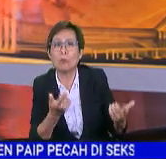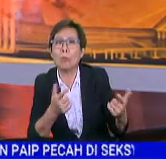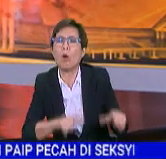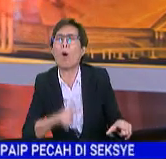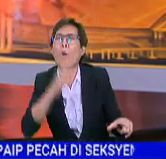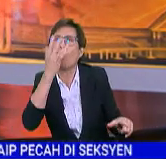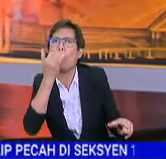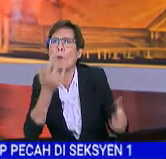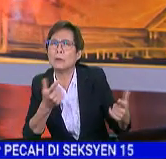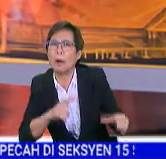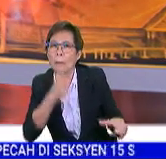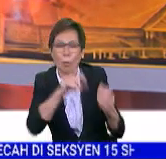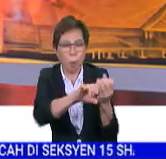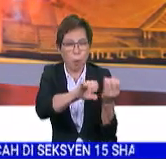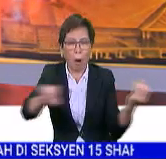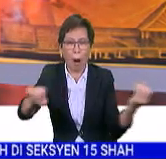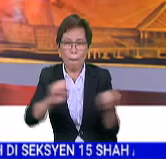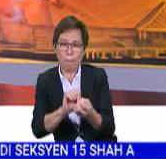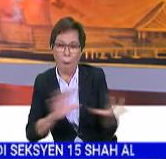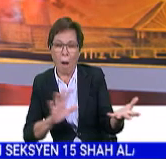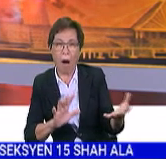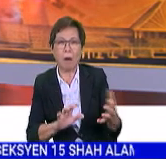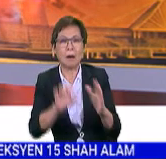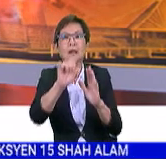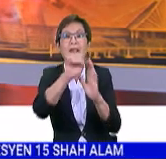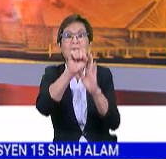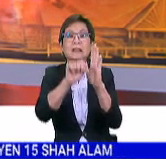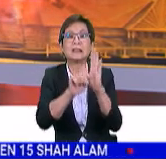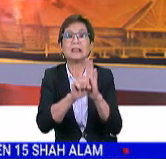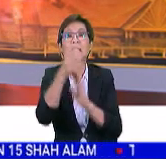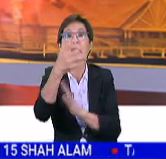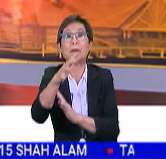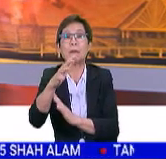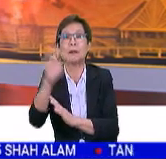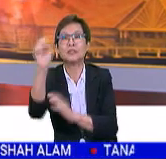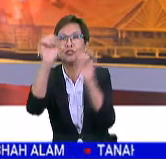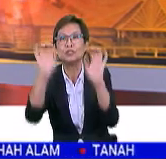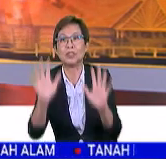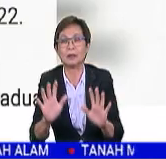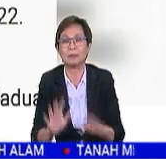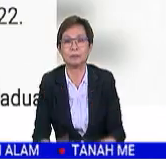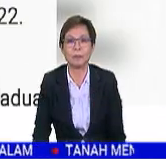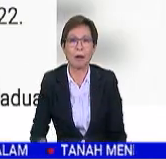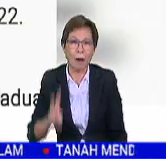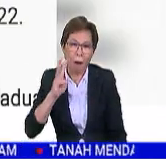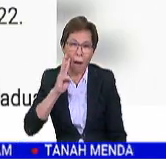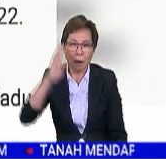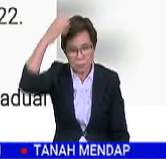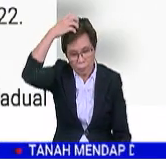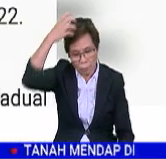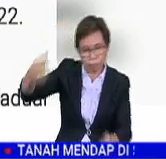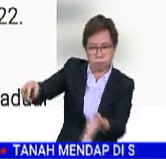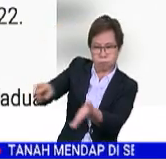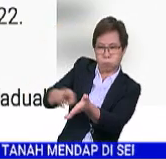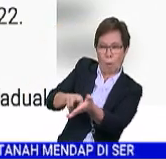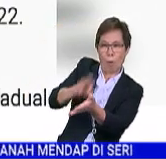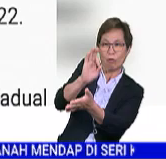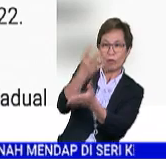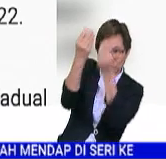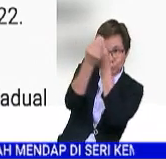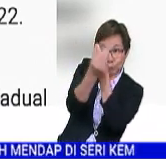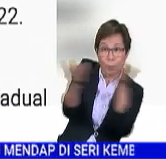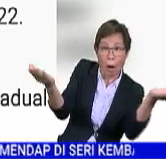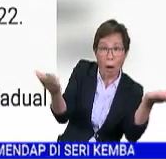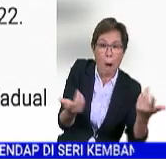jadi susulan insiden Khair 15 challenge air Selangor menulisi kenyataan di Facebook